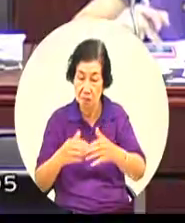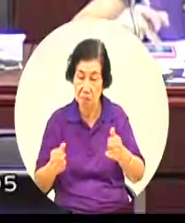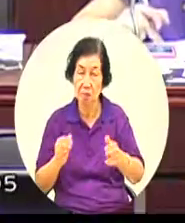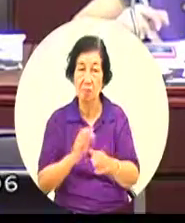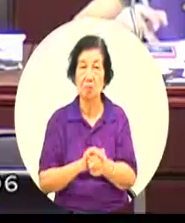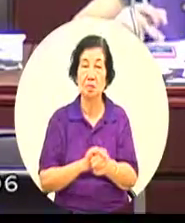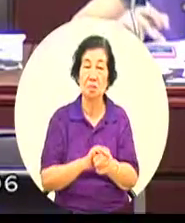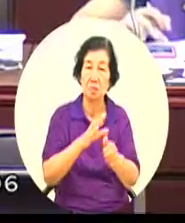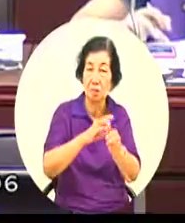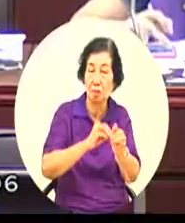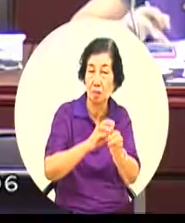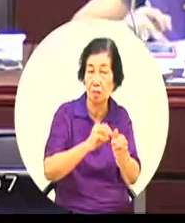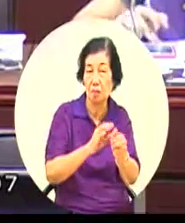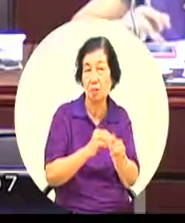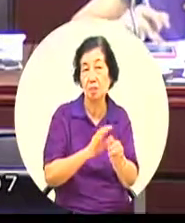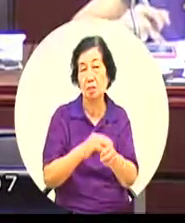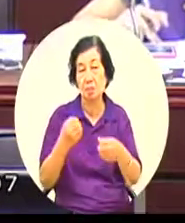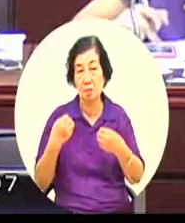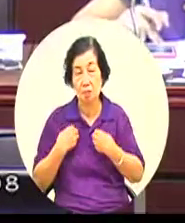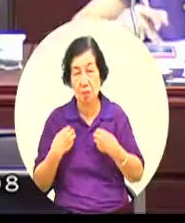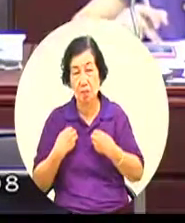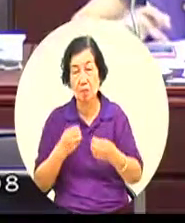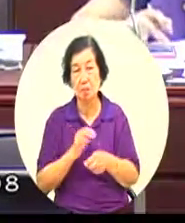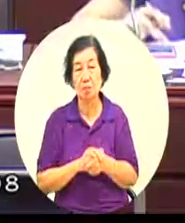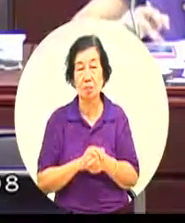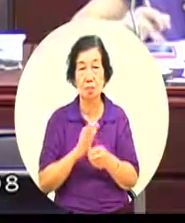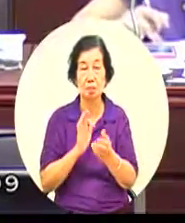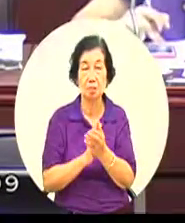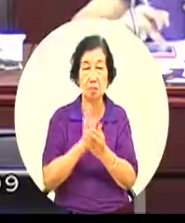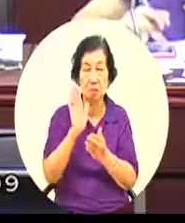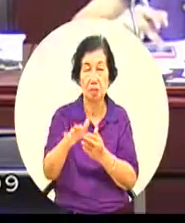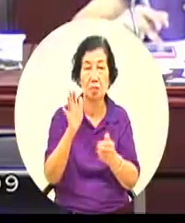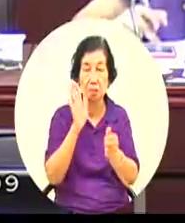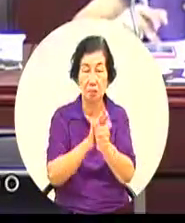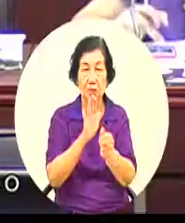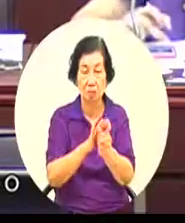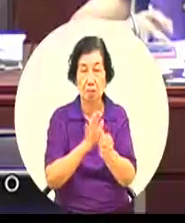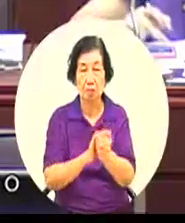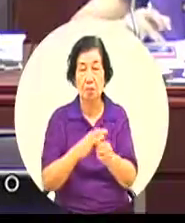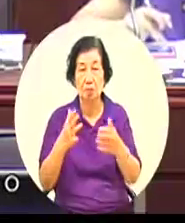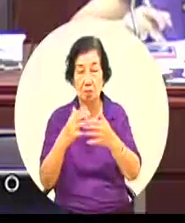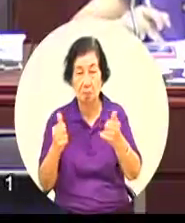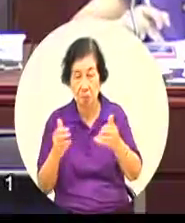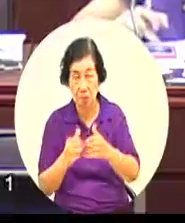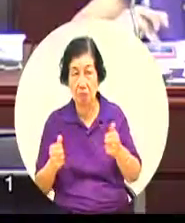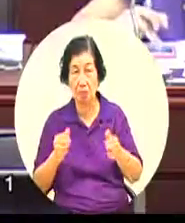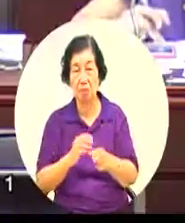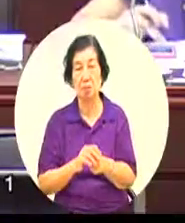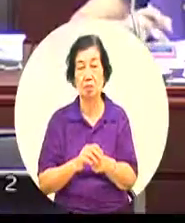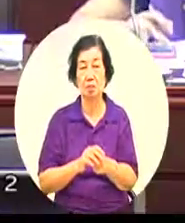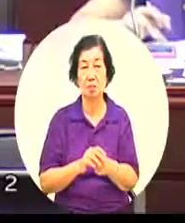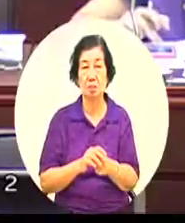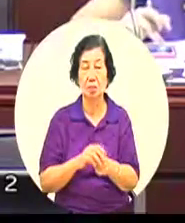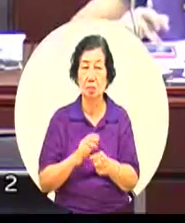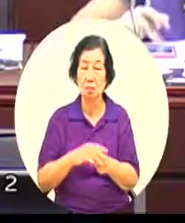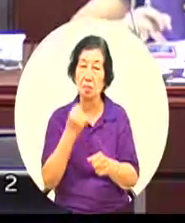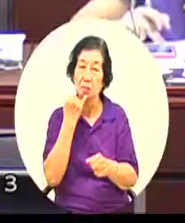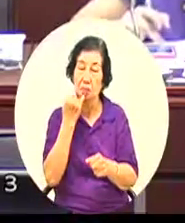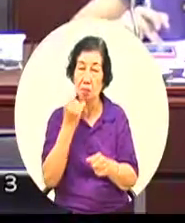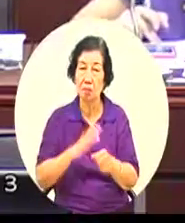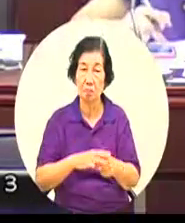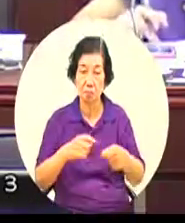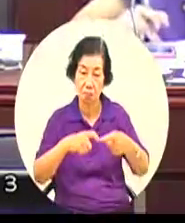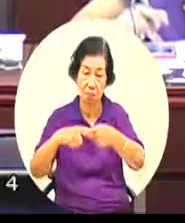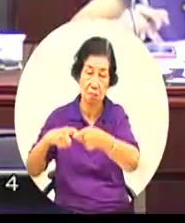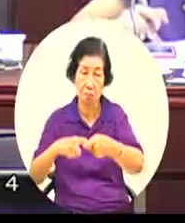教学的模式，那另外将来为了学生的学习最好的发展，是不是要考虑能够让他们联合到一个中心学校，